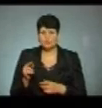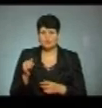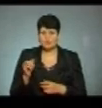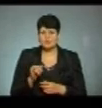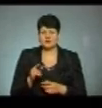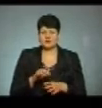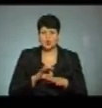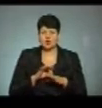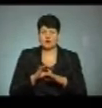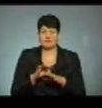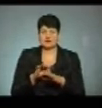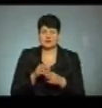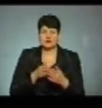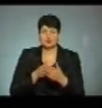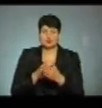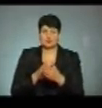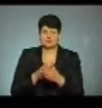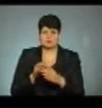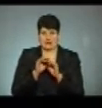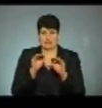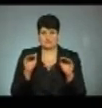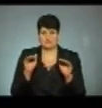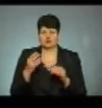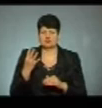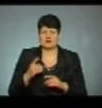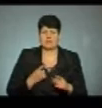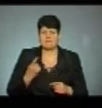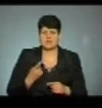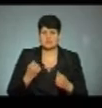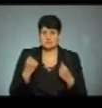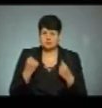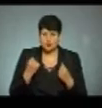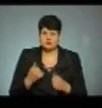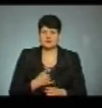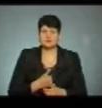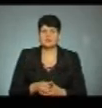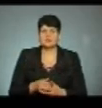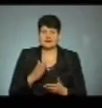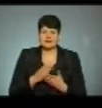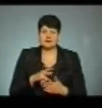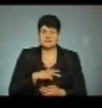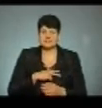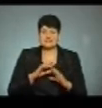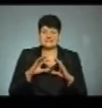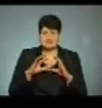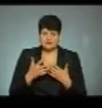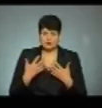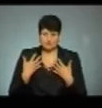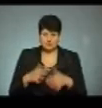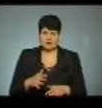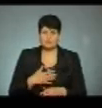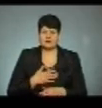їх до якогось певного рівня. 4 майстри спорту, є призер світу вже в